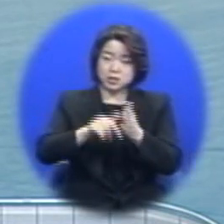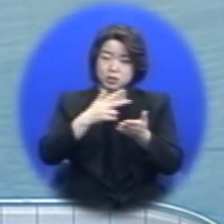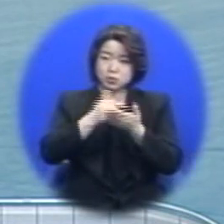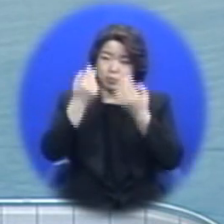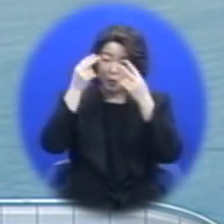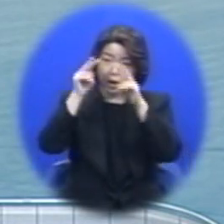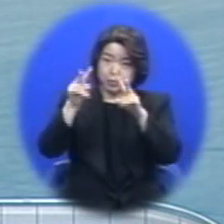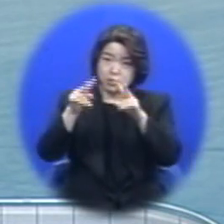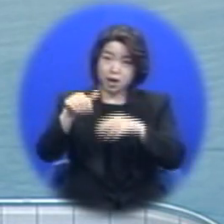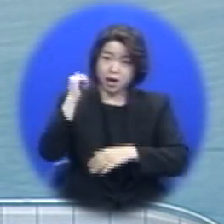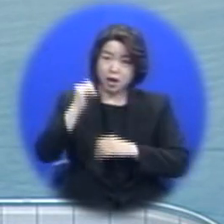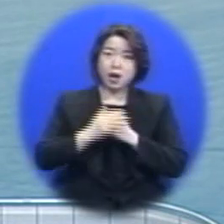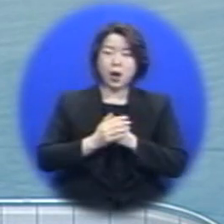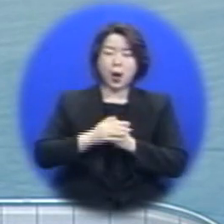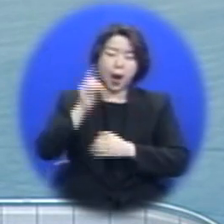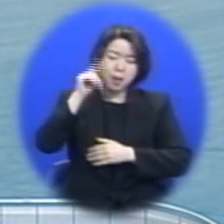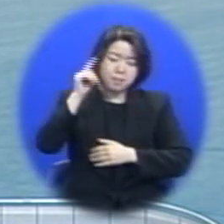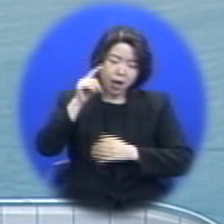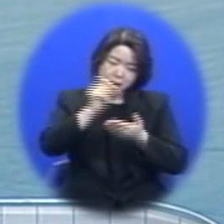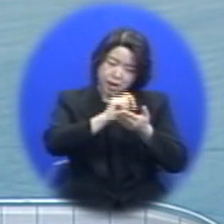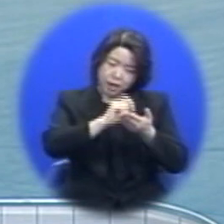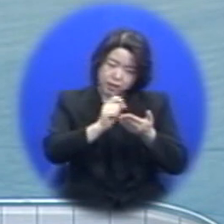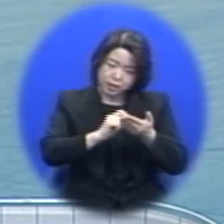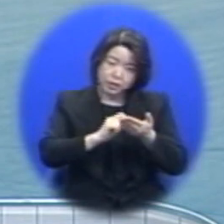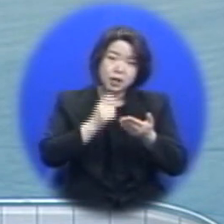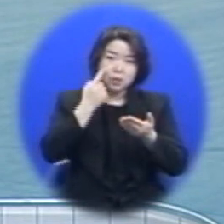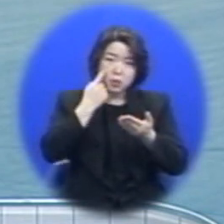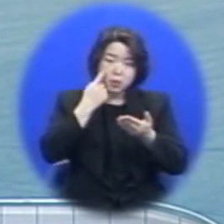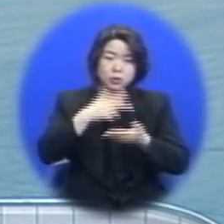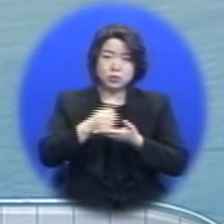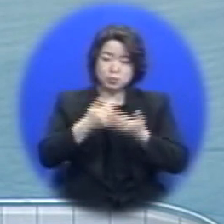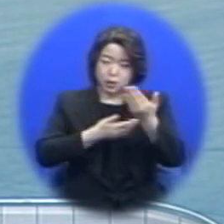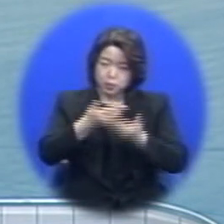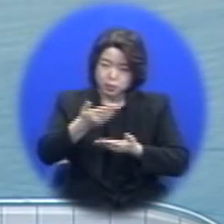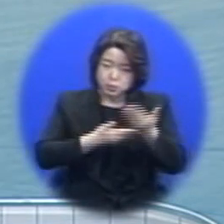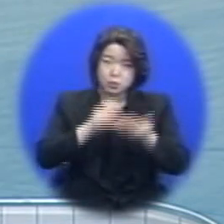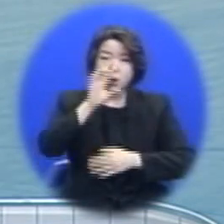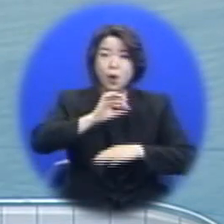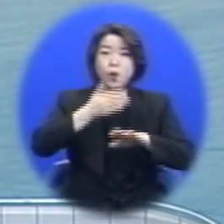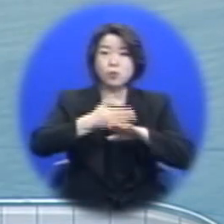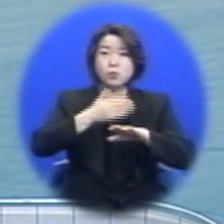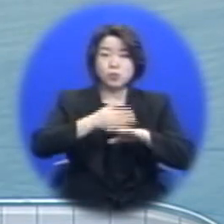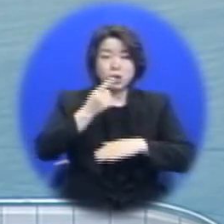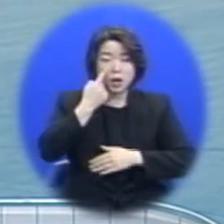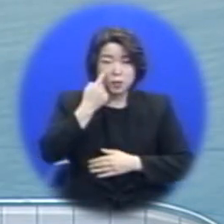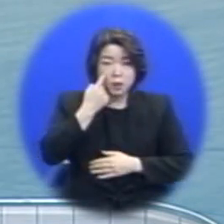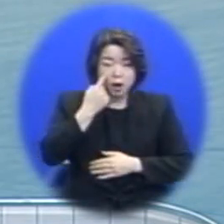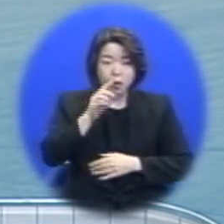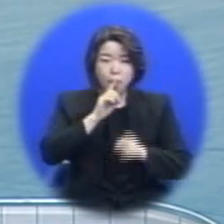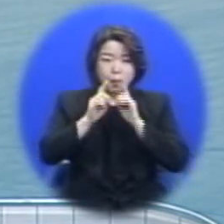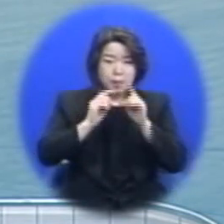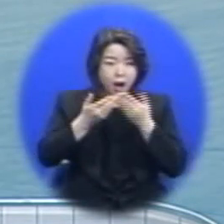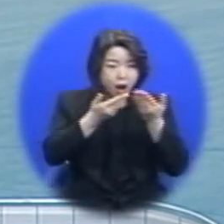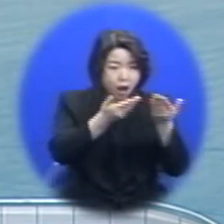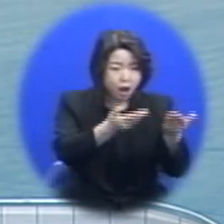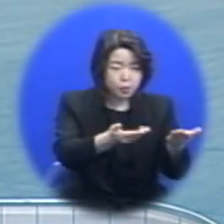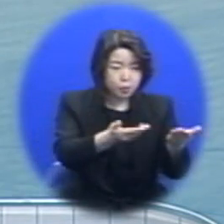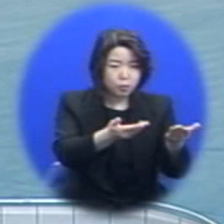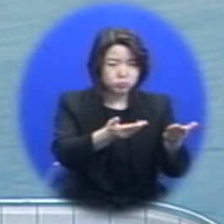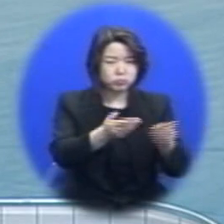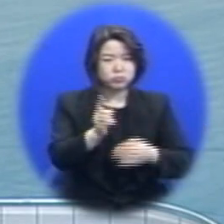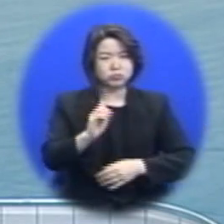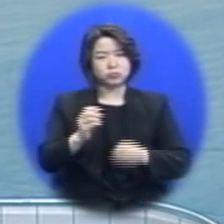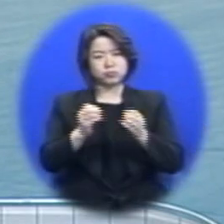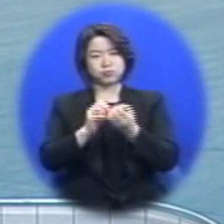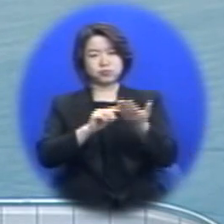바라보자고, 매일 같이 일기로 써보면서 주님과 교제를 한번 훈련해 보시라고 그렇게 말씀을 전해도 좀처럼 반응이 없을